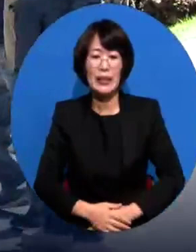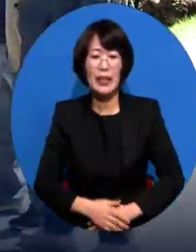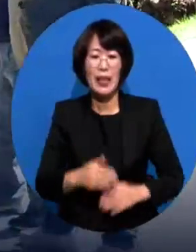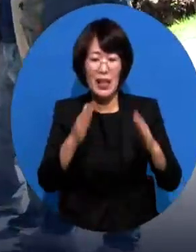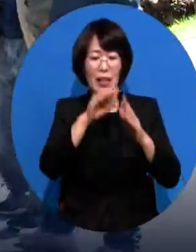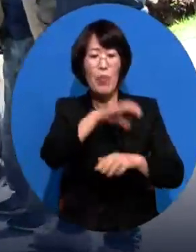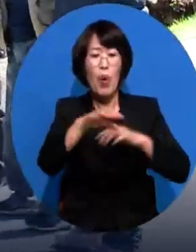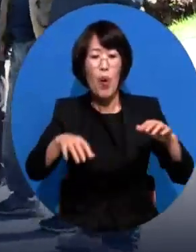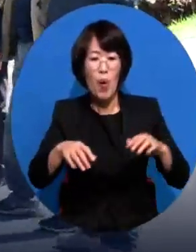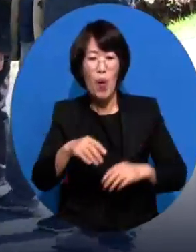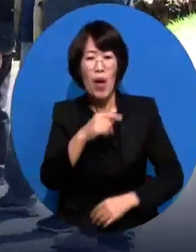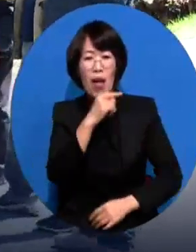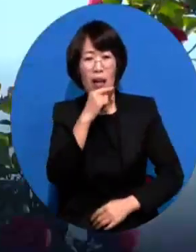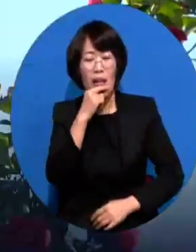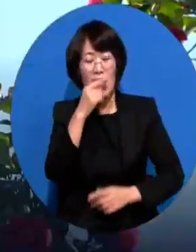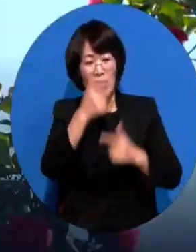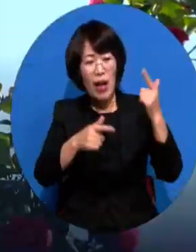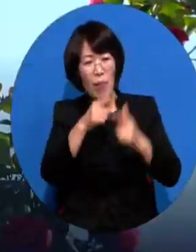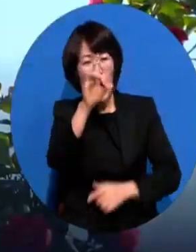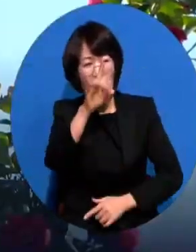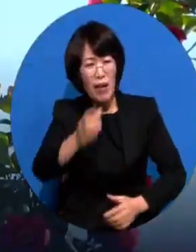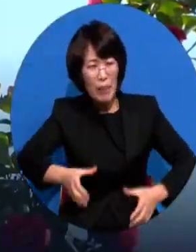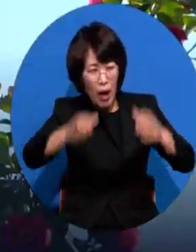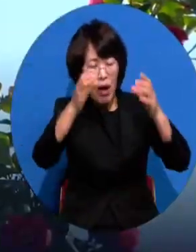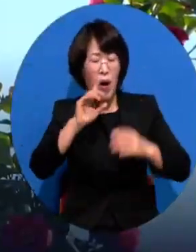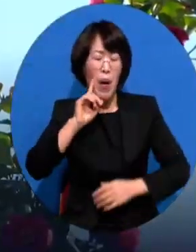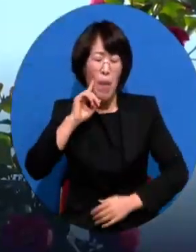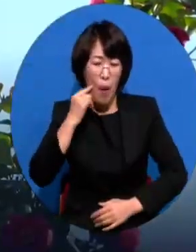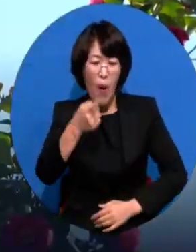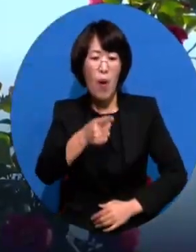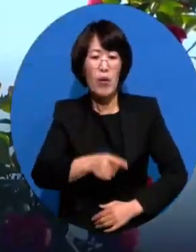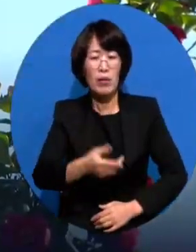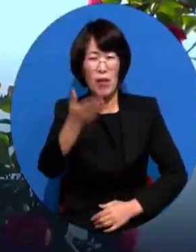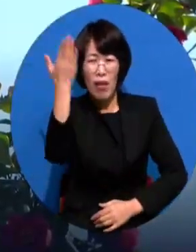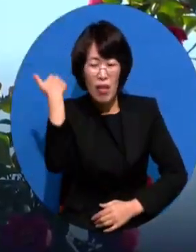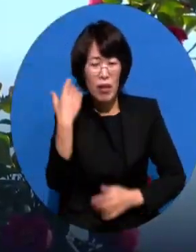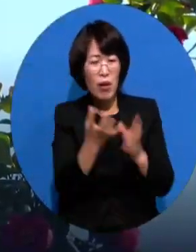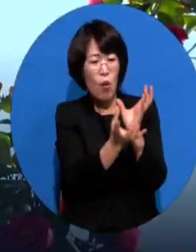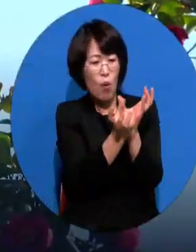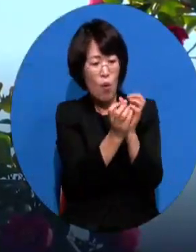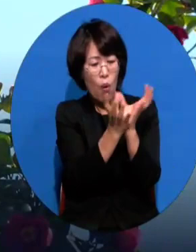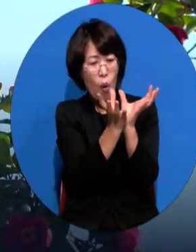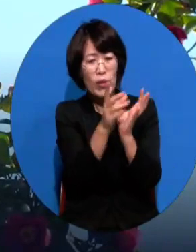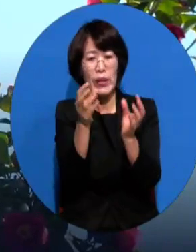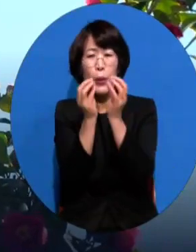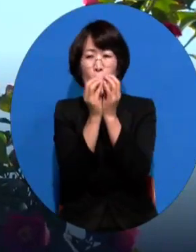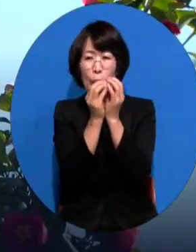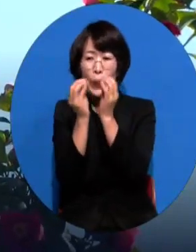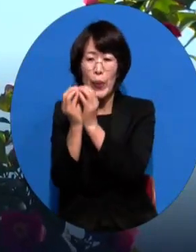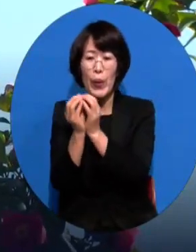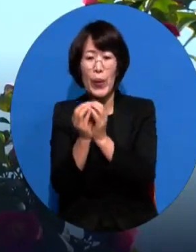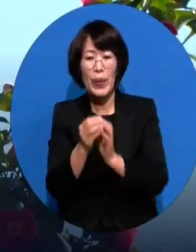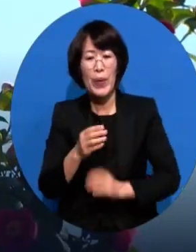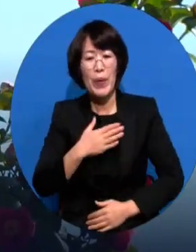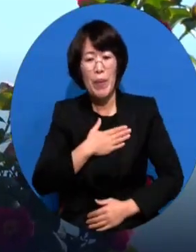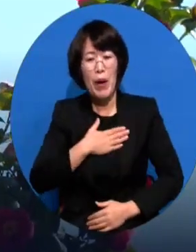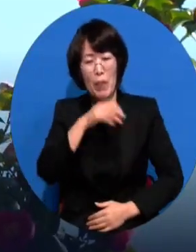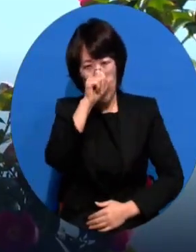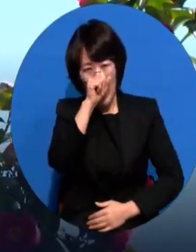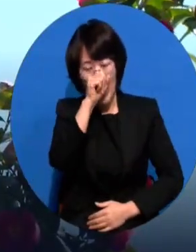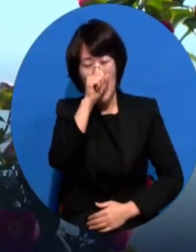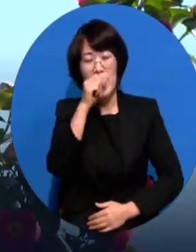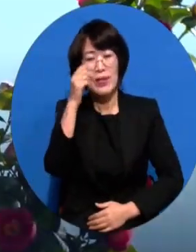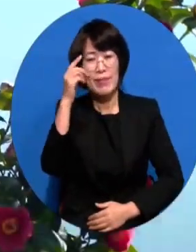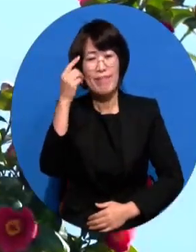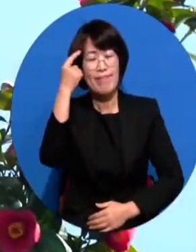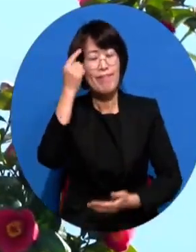있었는데 진짜 예쁘거든요. 근데 그 꽃은 좀 이렇게 굵었는데 이건 좀 조그마하니까 마음이 상쾌하고 좀